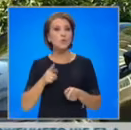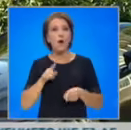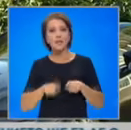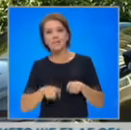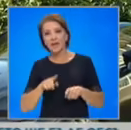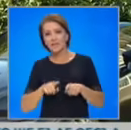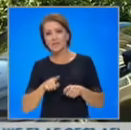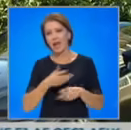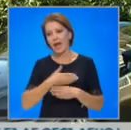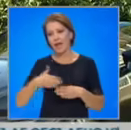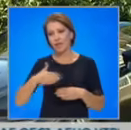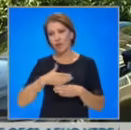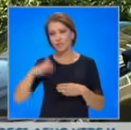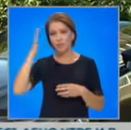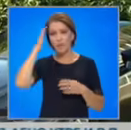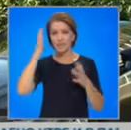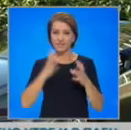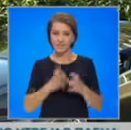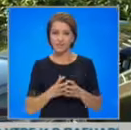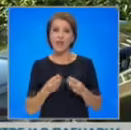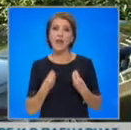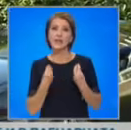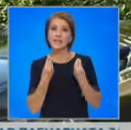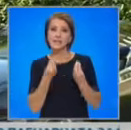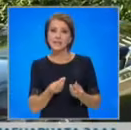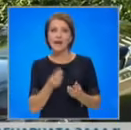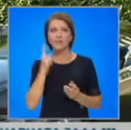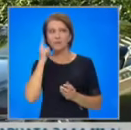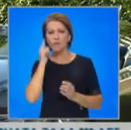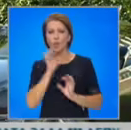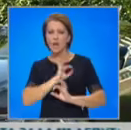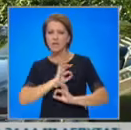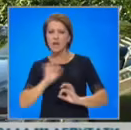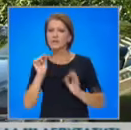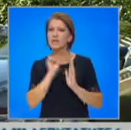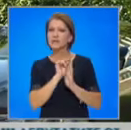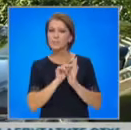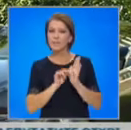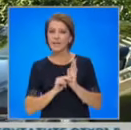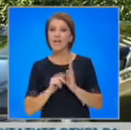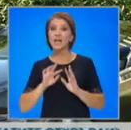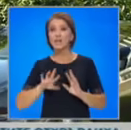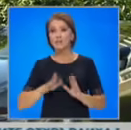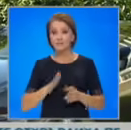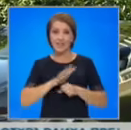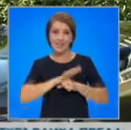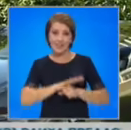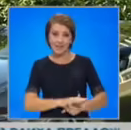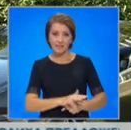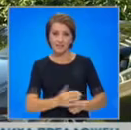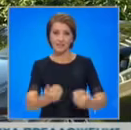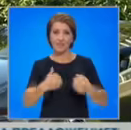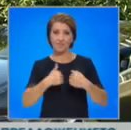правителство, да си дават много ясна сметка, че натискът върху